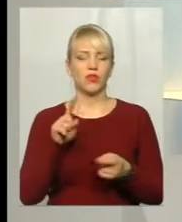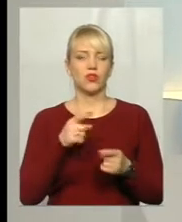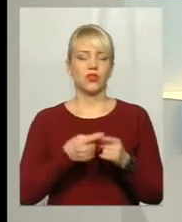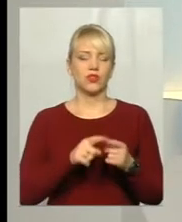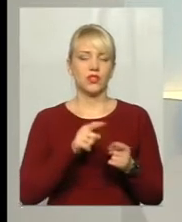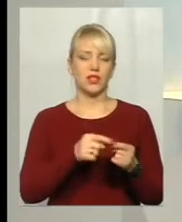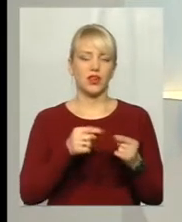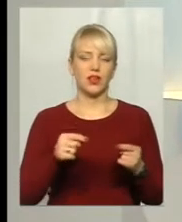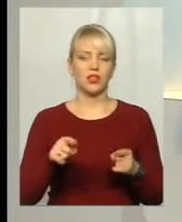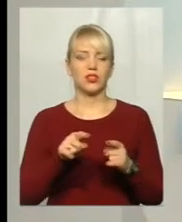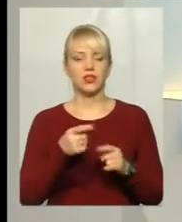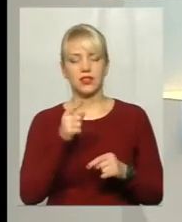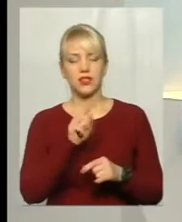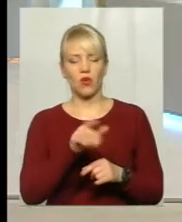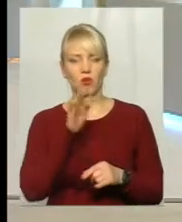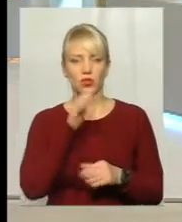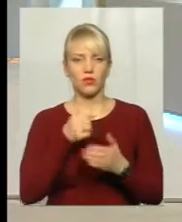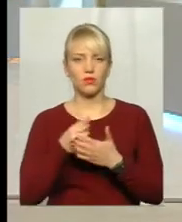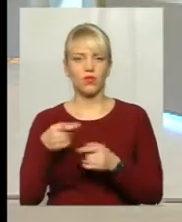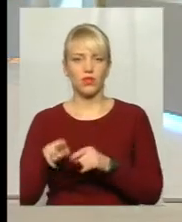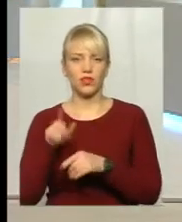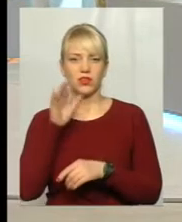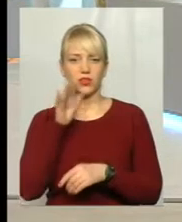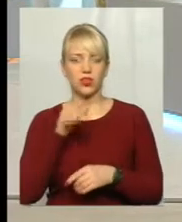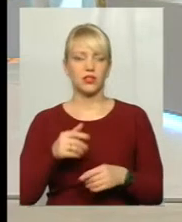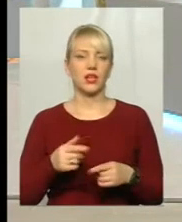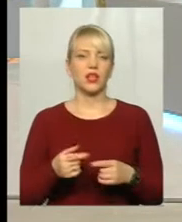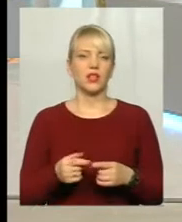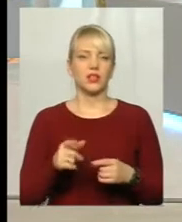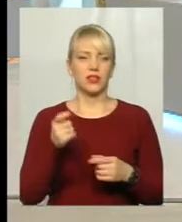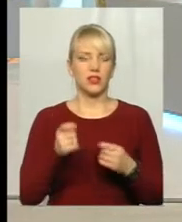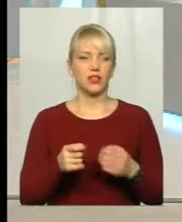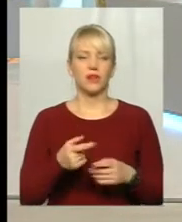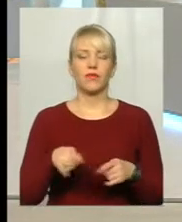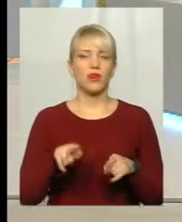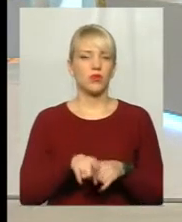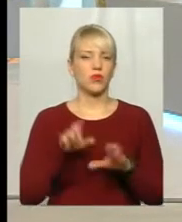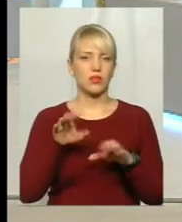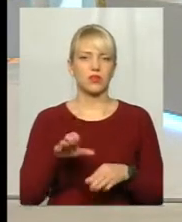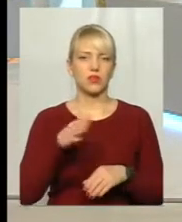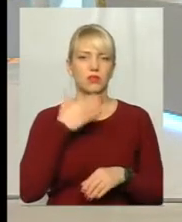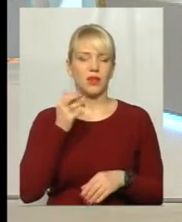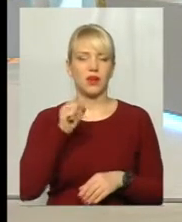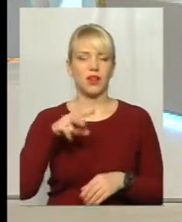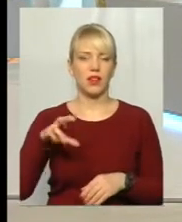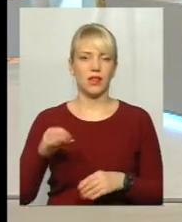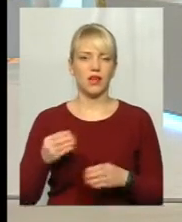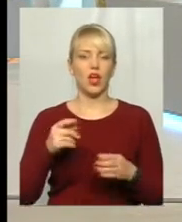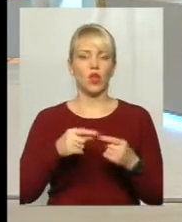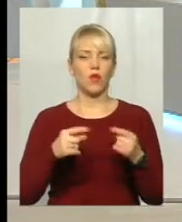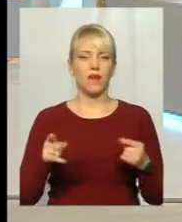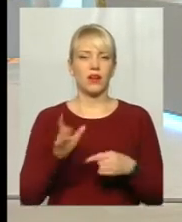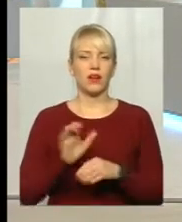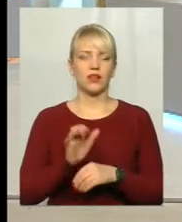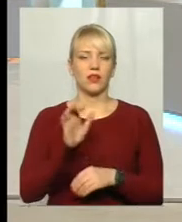такого-то періоду? На жаль, в законі України про захист справ споживачів про це не зазначається, але товар, який надходить для